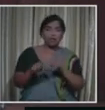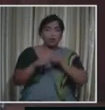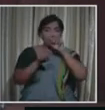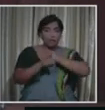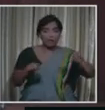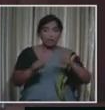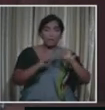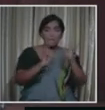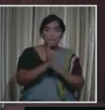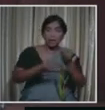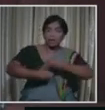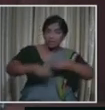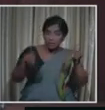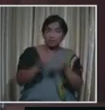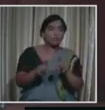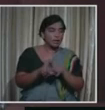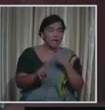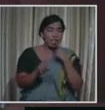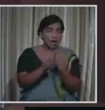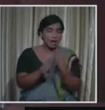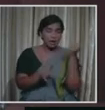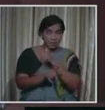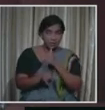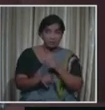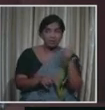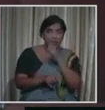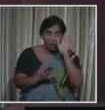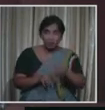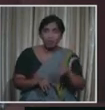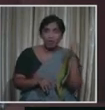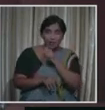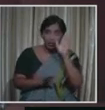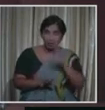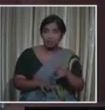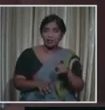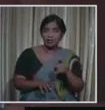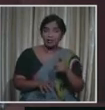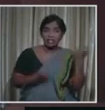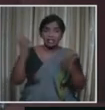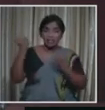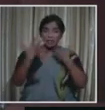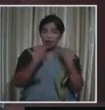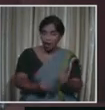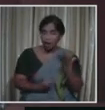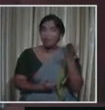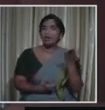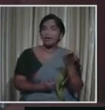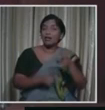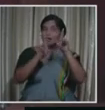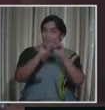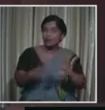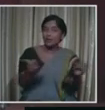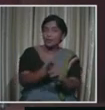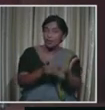varlega hamantirin betapu akare. Hara kasipput arakutipunu. Arakutipunu. Arakutipunu jeephammunu akare. Anne merakandam